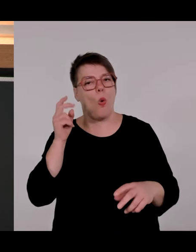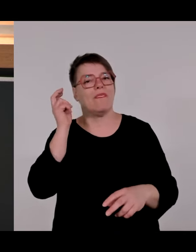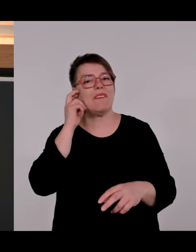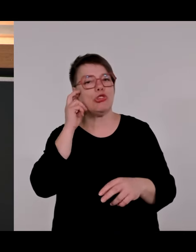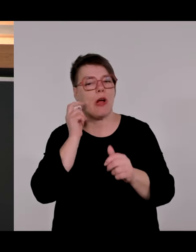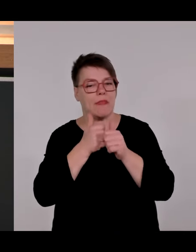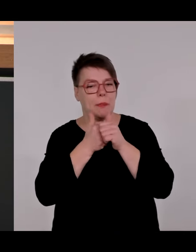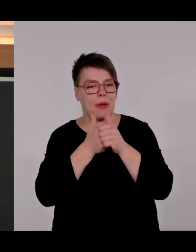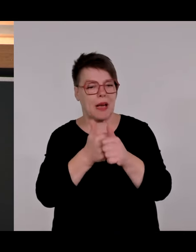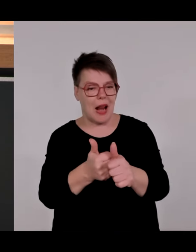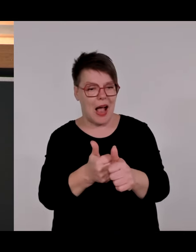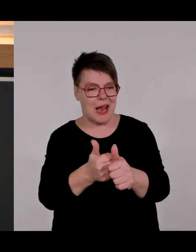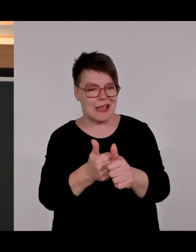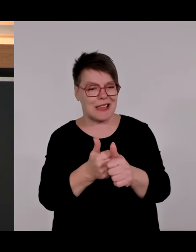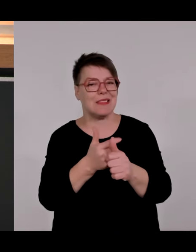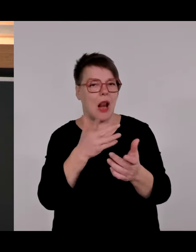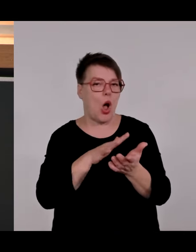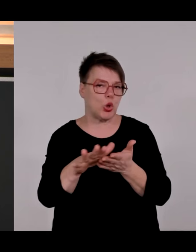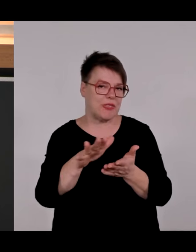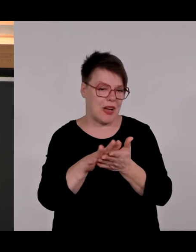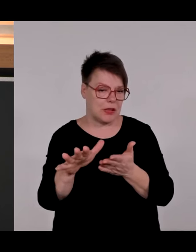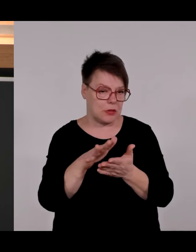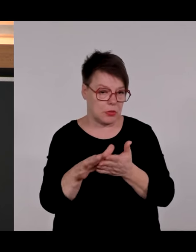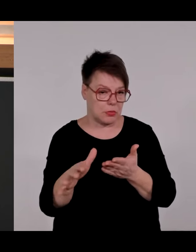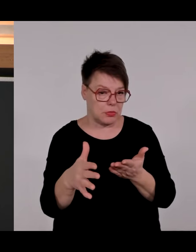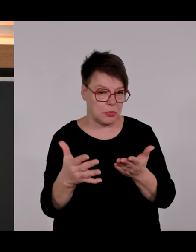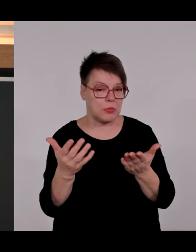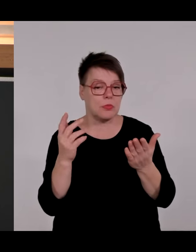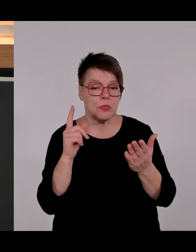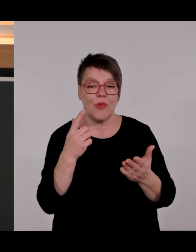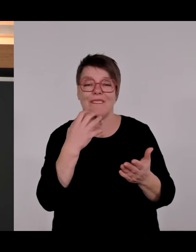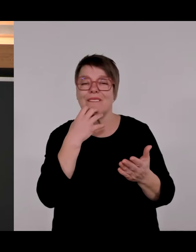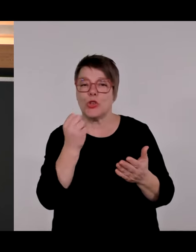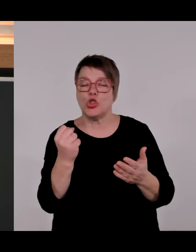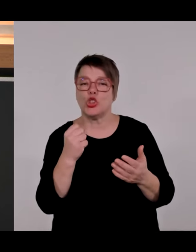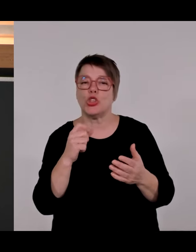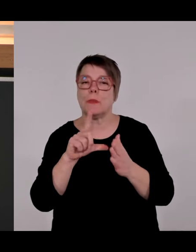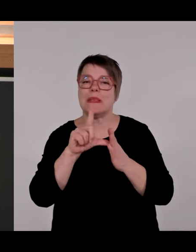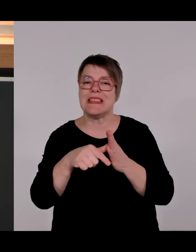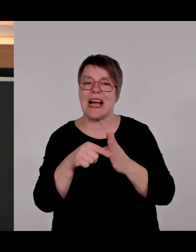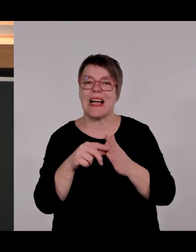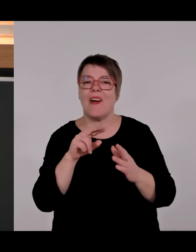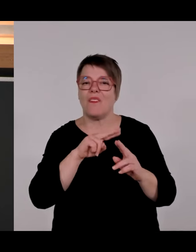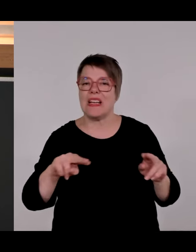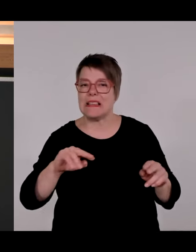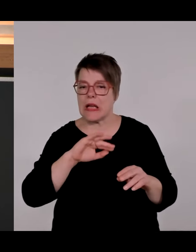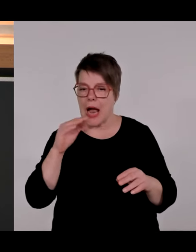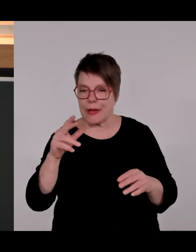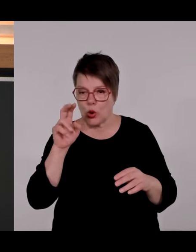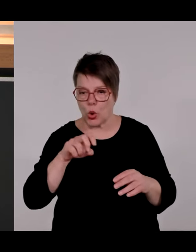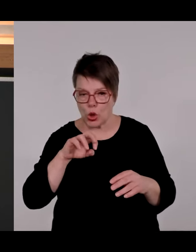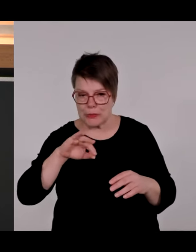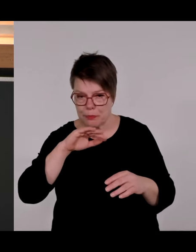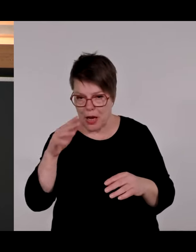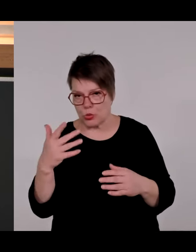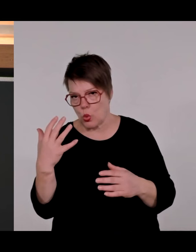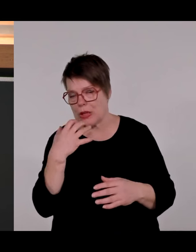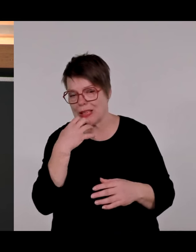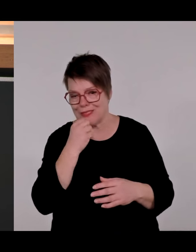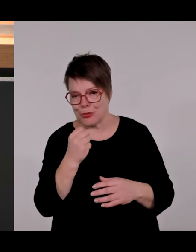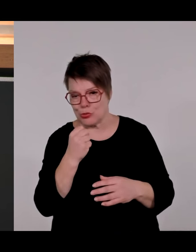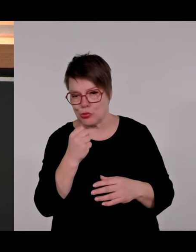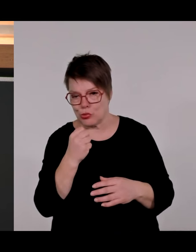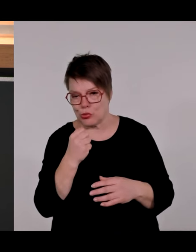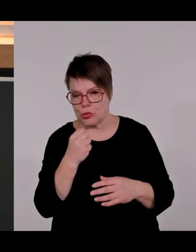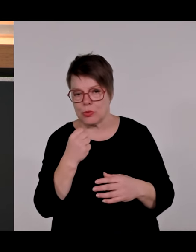Friedrichshain-Kreuzbergs. Und ich will das an dieser Stelle auch sagen. Ja, ich kenne die Sorgen einiger Anwohnerinnen und